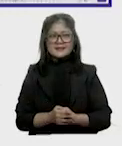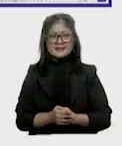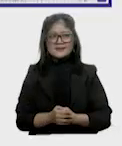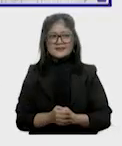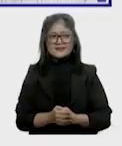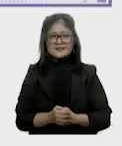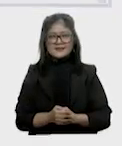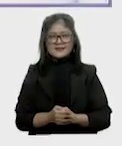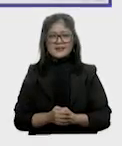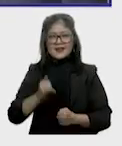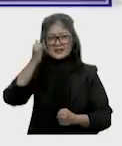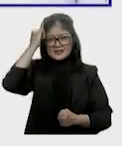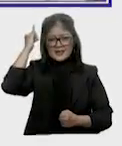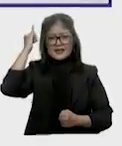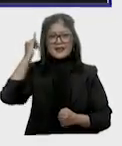Ganjar.